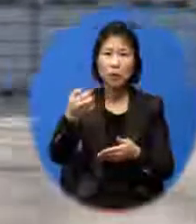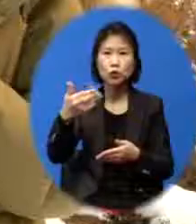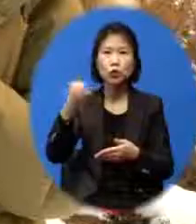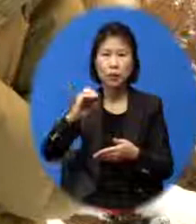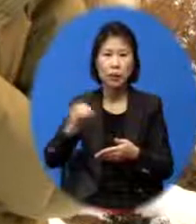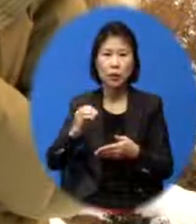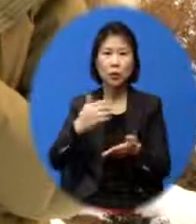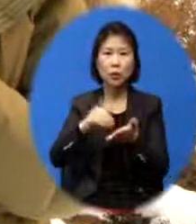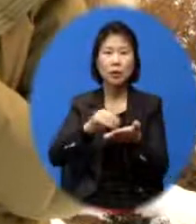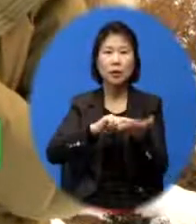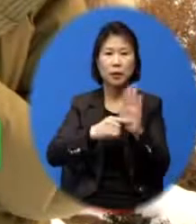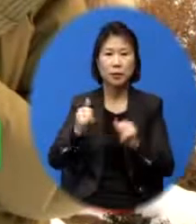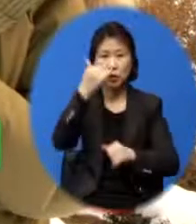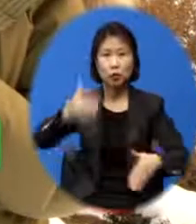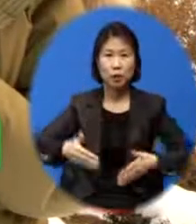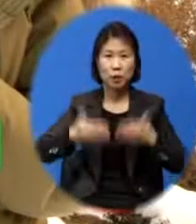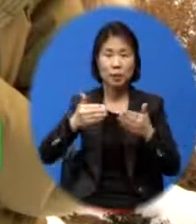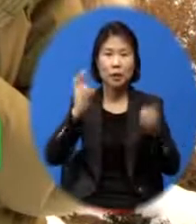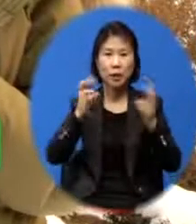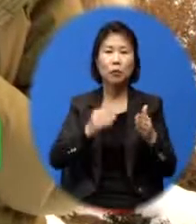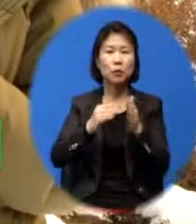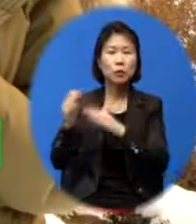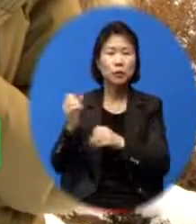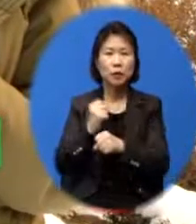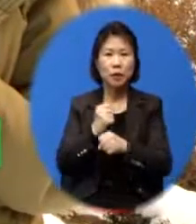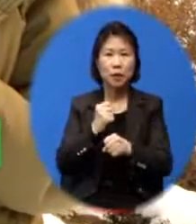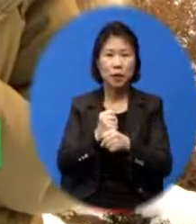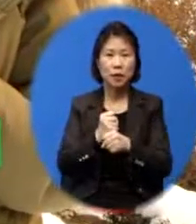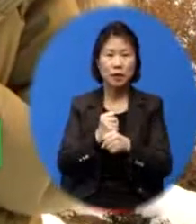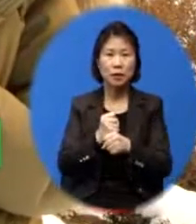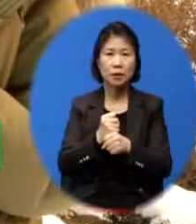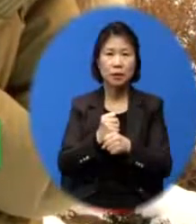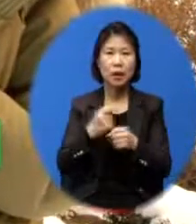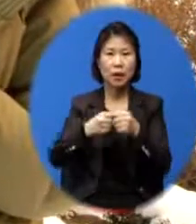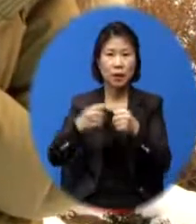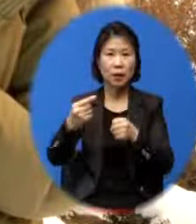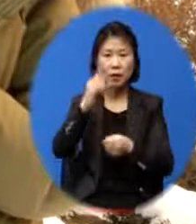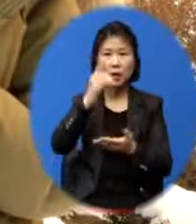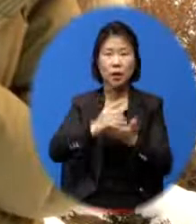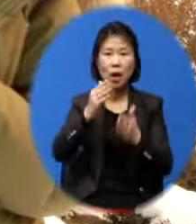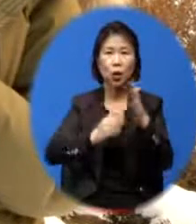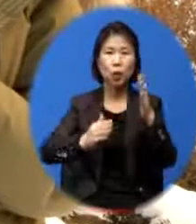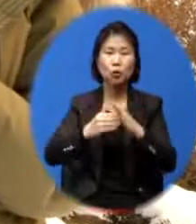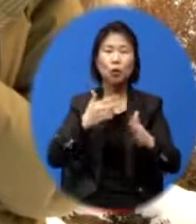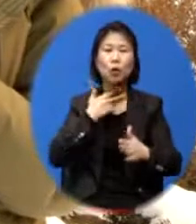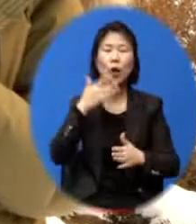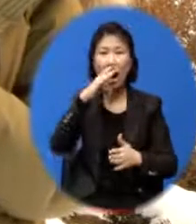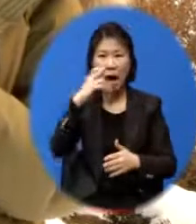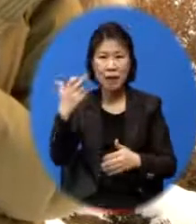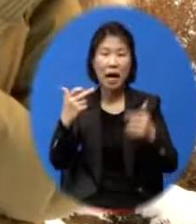집계됐습니다. 충남도는 기업 유치와 산업 입지의 수급 전망을 고려해 내년에는 천안과 공주, 보령, 아산